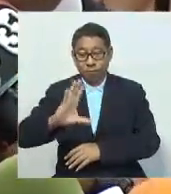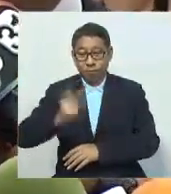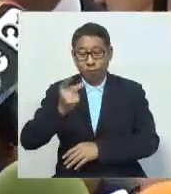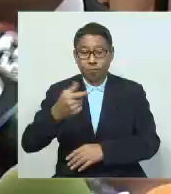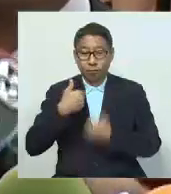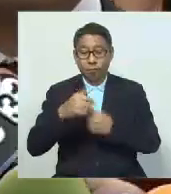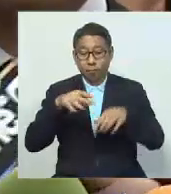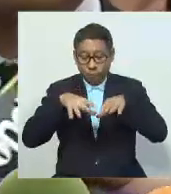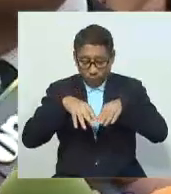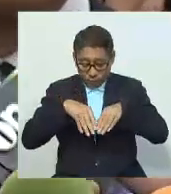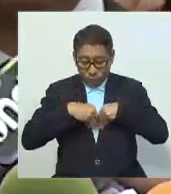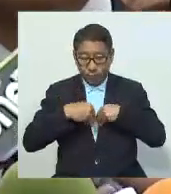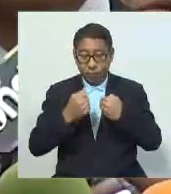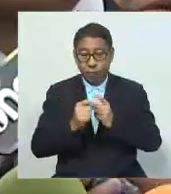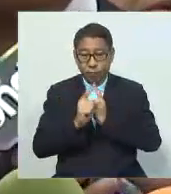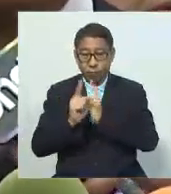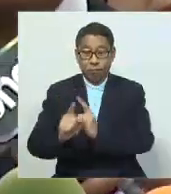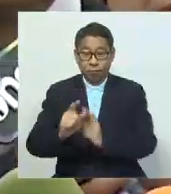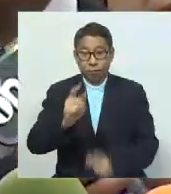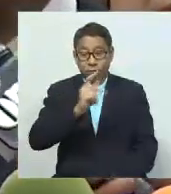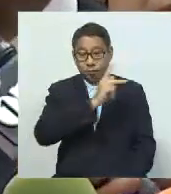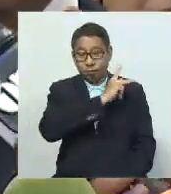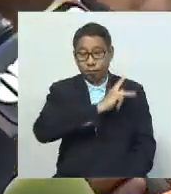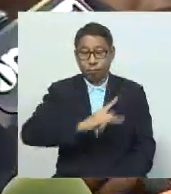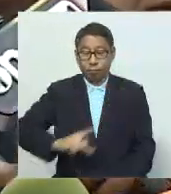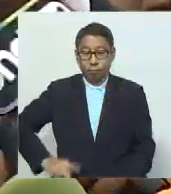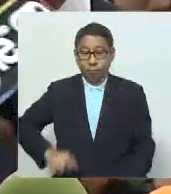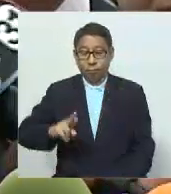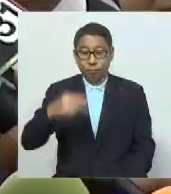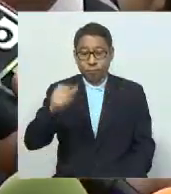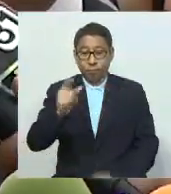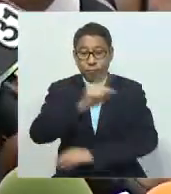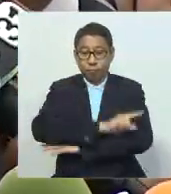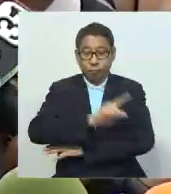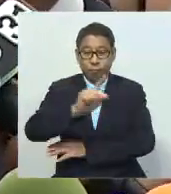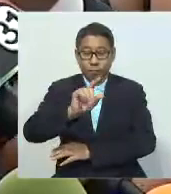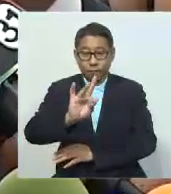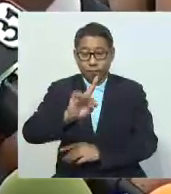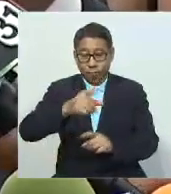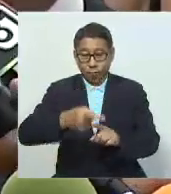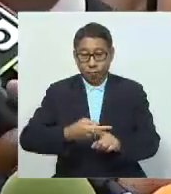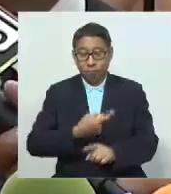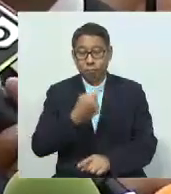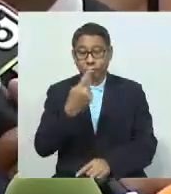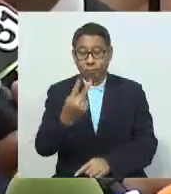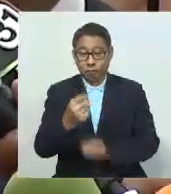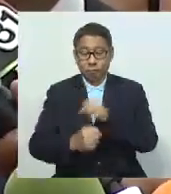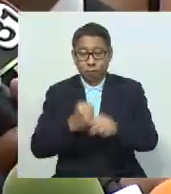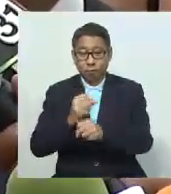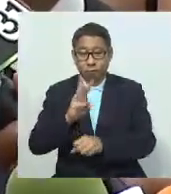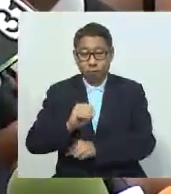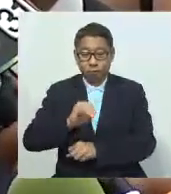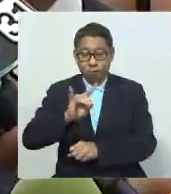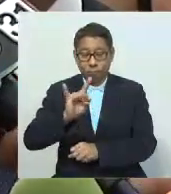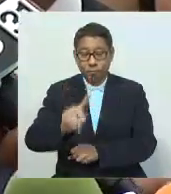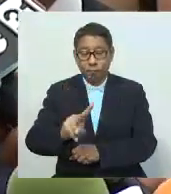ได้น้อมรับพระราชโองการเมื่อวันที่8กุมภาพันธ์2562ไว้เหนือเกล้